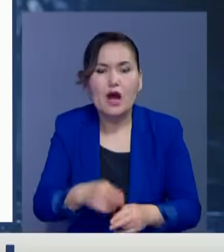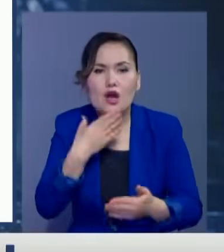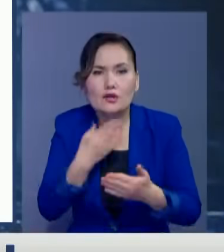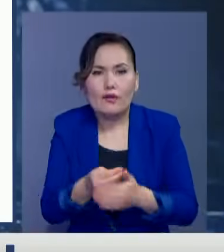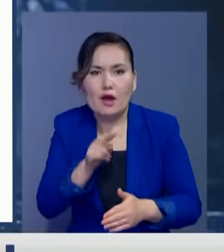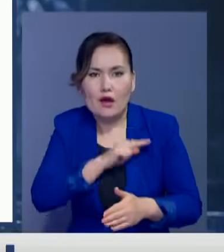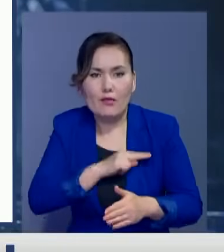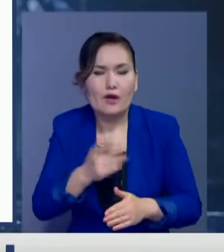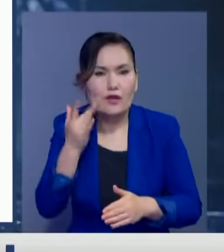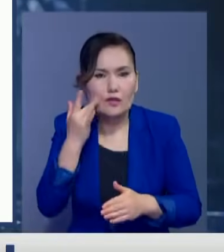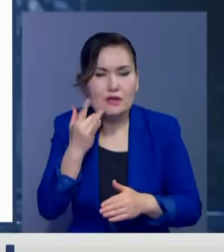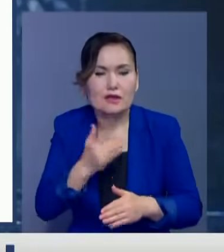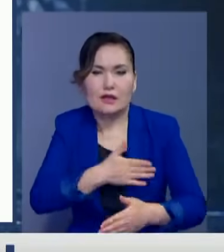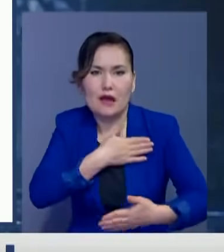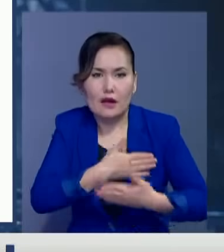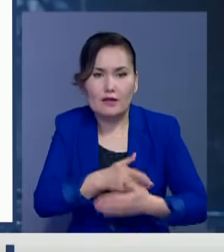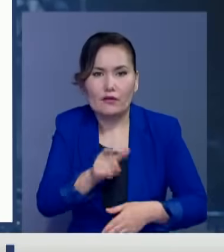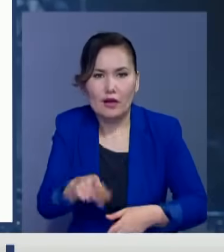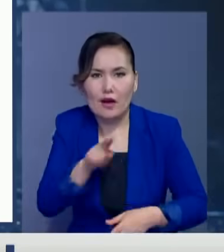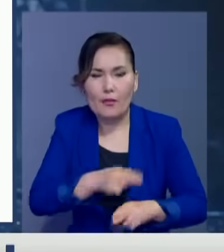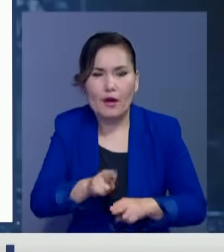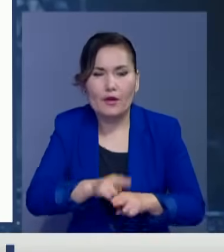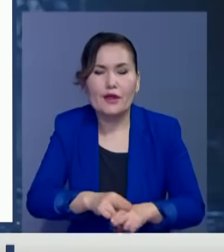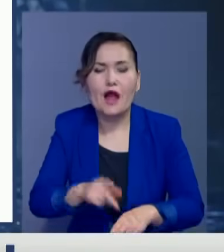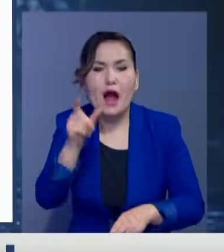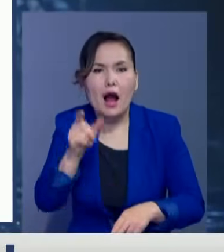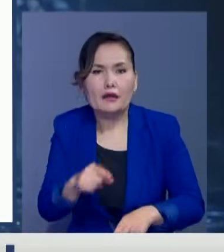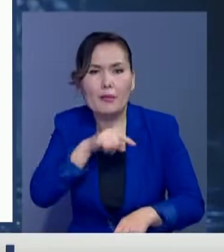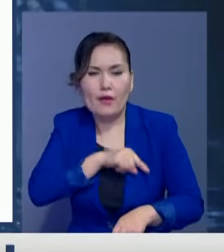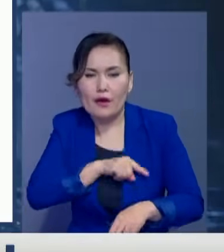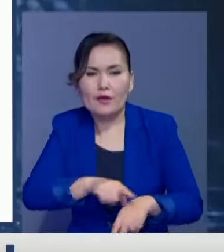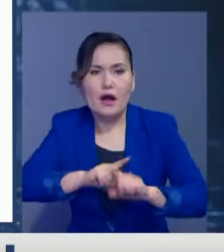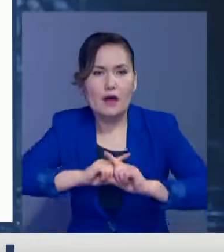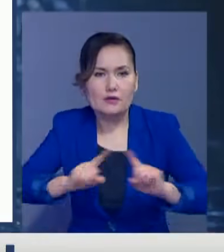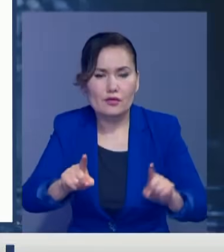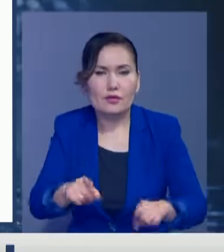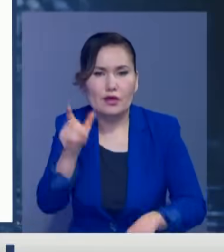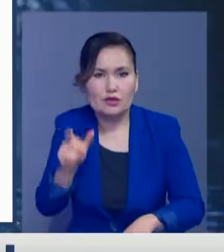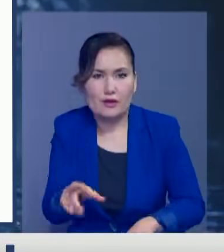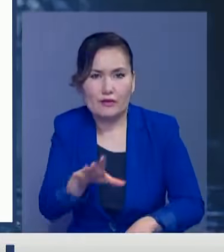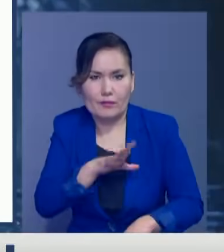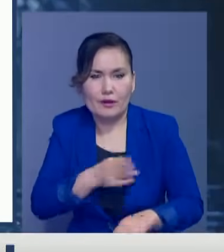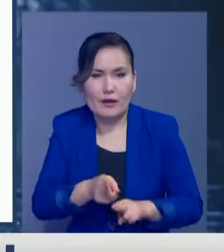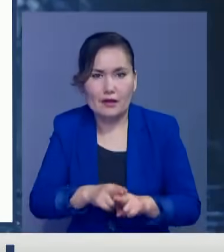өз ісіне берілген іскер еді. Адами қасиеті, өмірлік ұстанымы ерекше болатын делінген